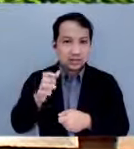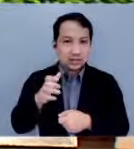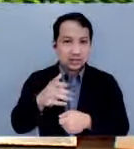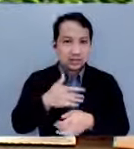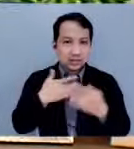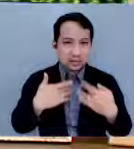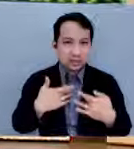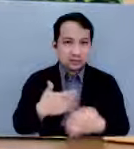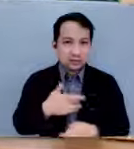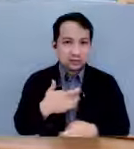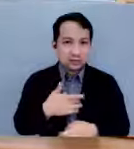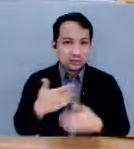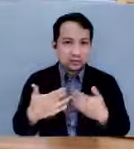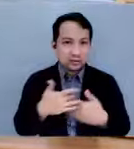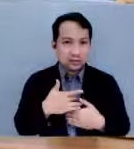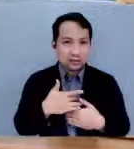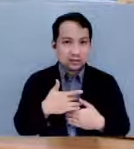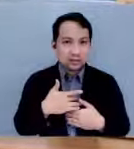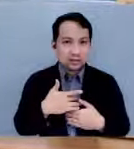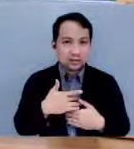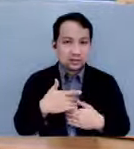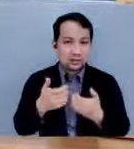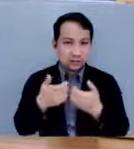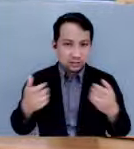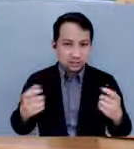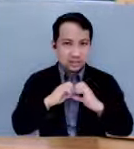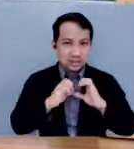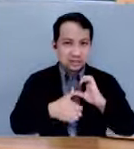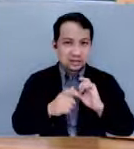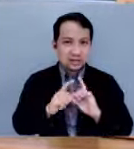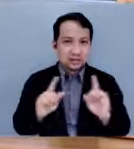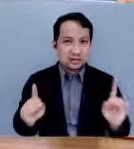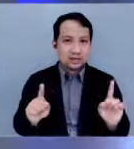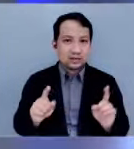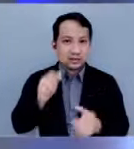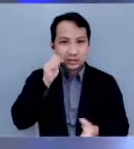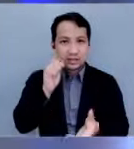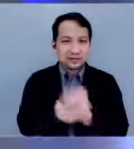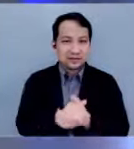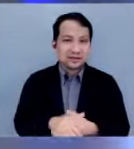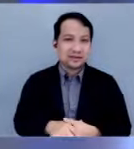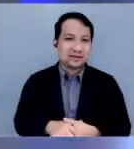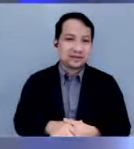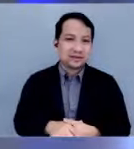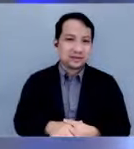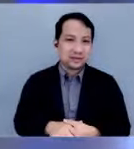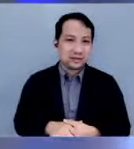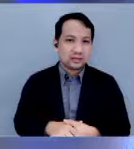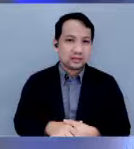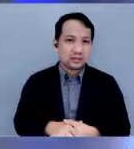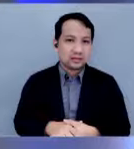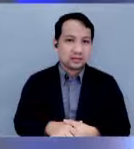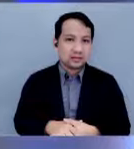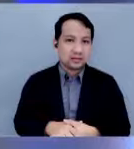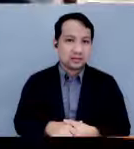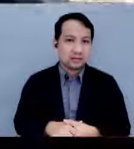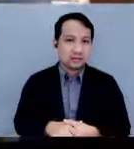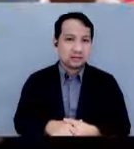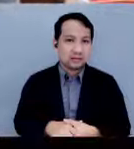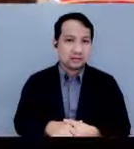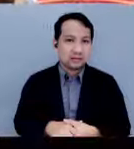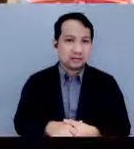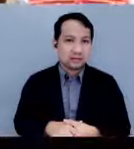Kasi kakaiwalay ko lang po sa misis ko. Biro lang kami pa rin, pero sabi nga ng tatay ko, hindi naman daw masamang